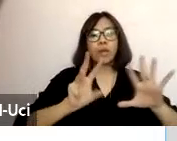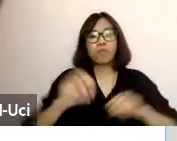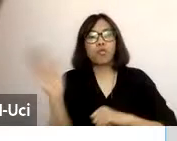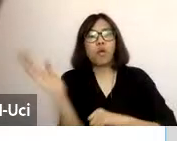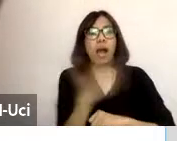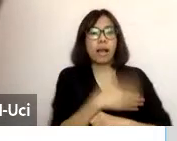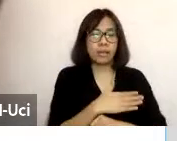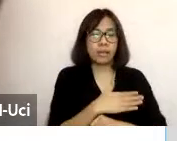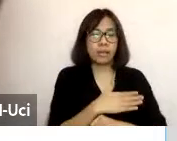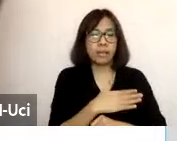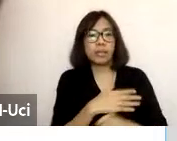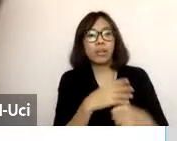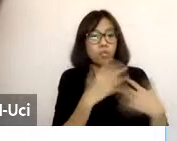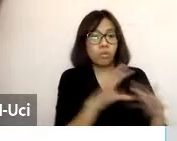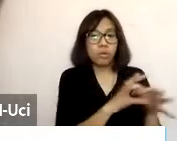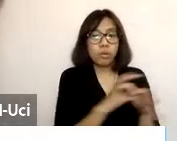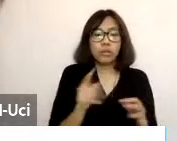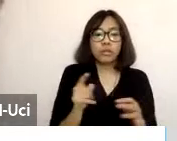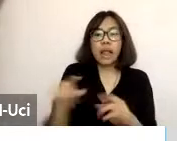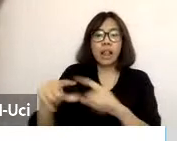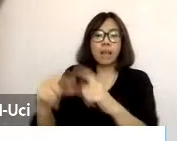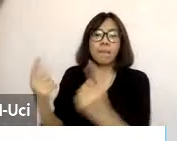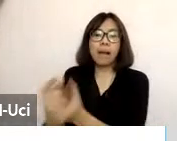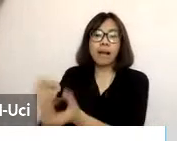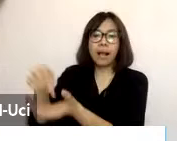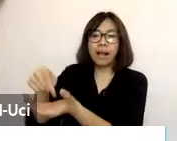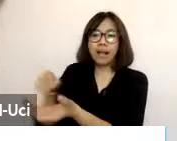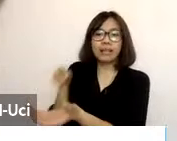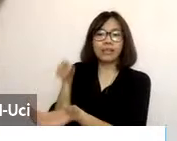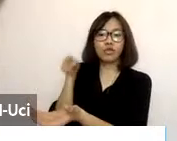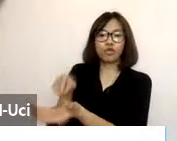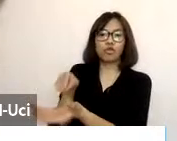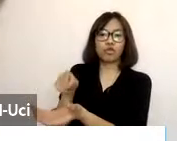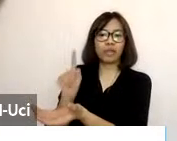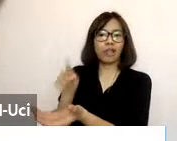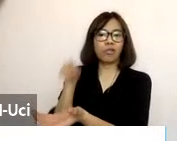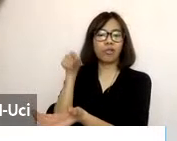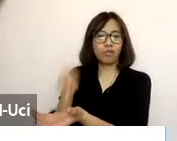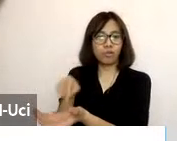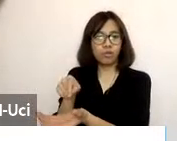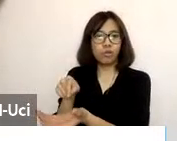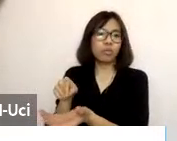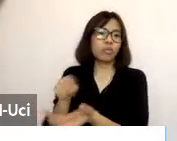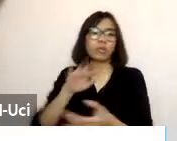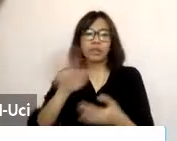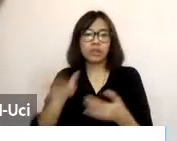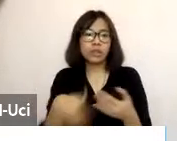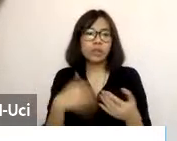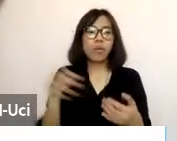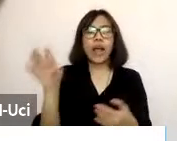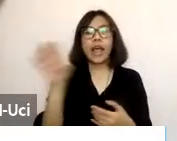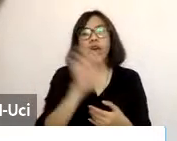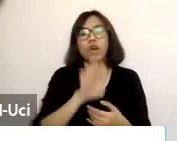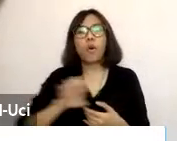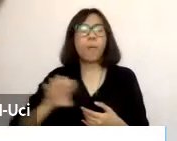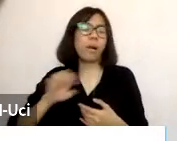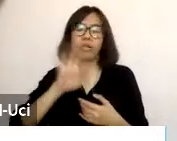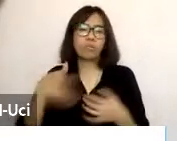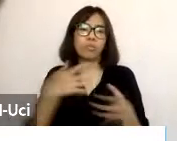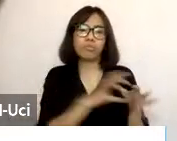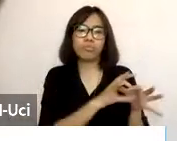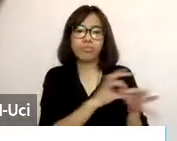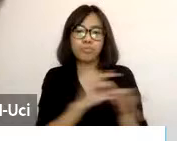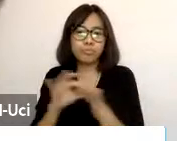menunjuk satu lembaga yang akan misal sengketa di seperti bagus Please you di sini ada seluruh ini Eropa dia non litigasi dan